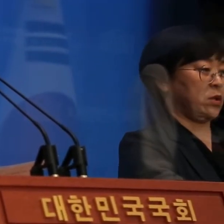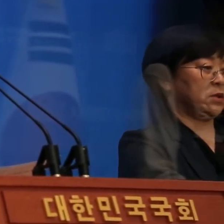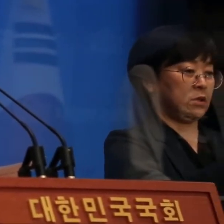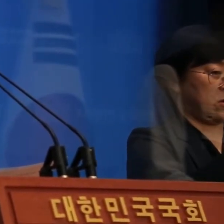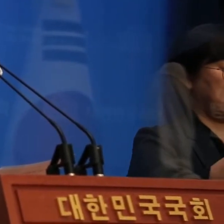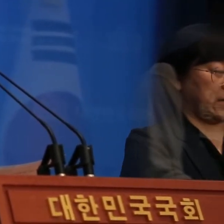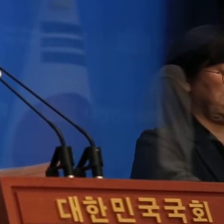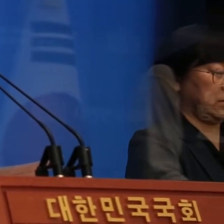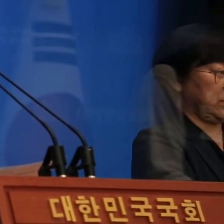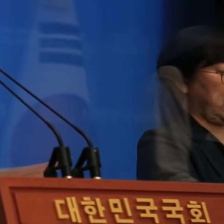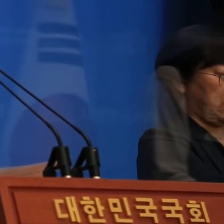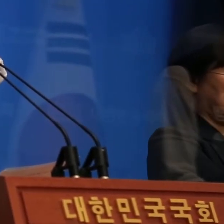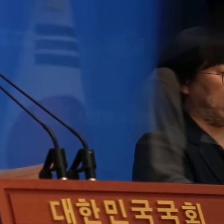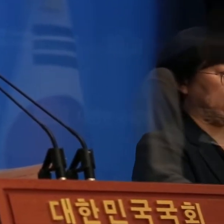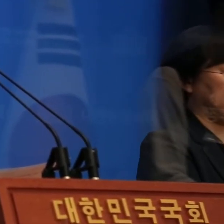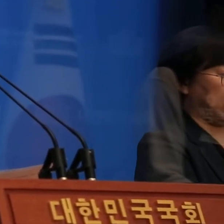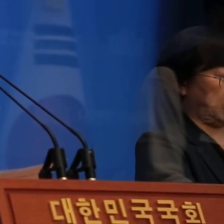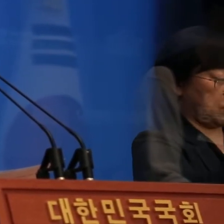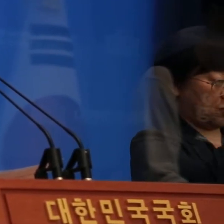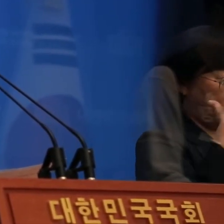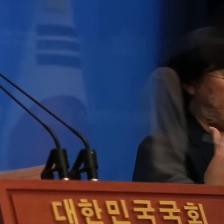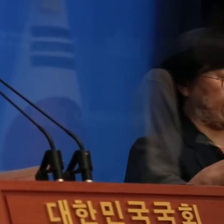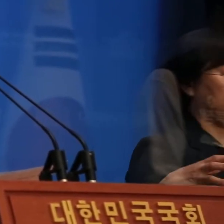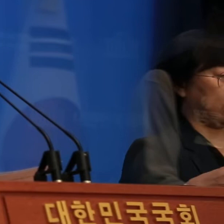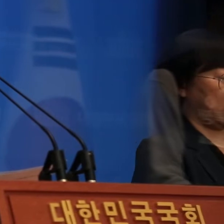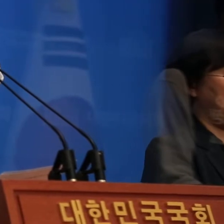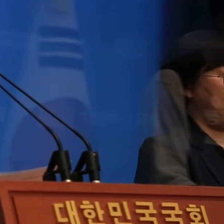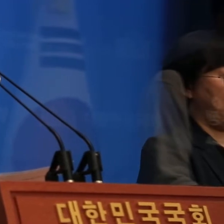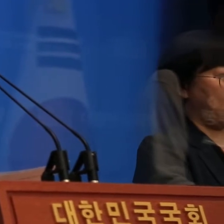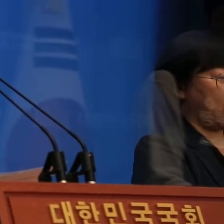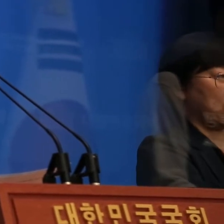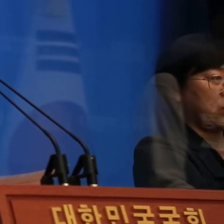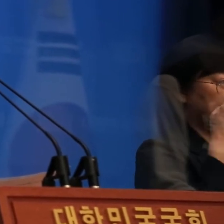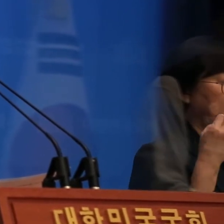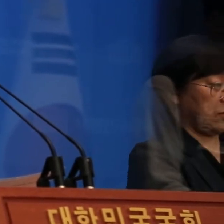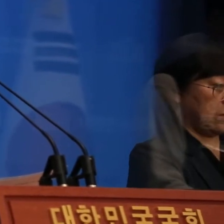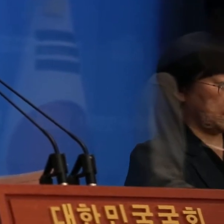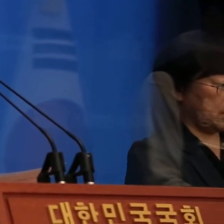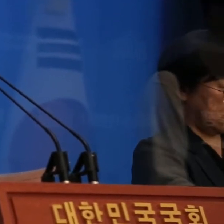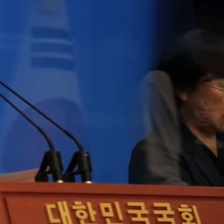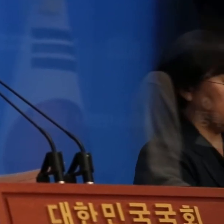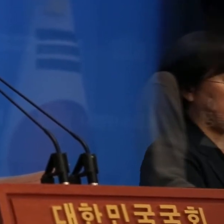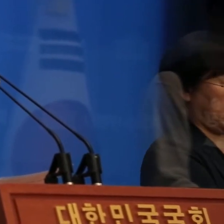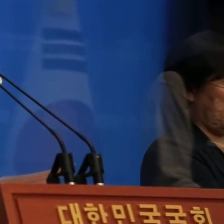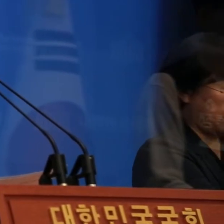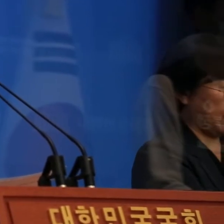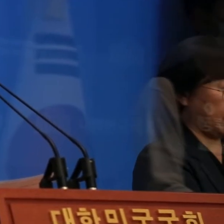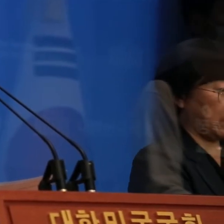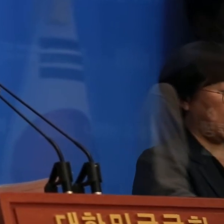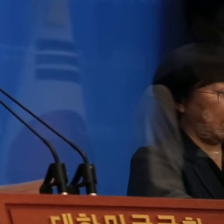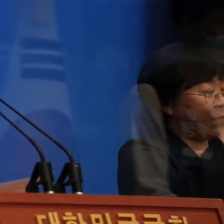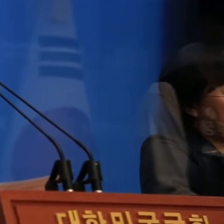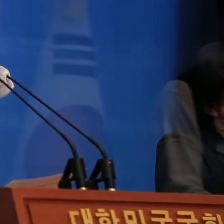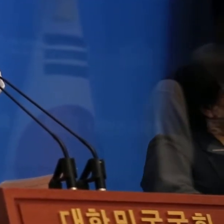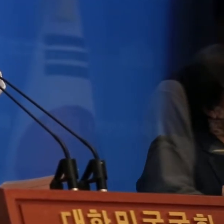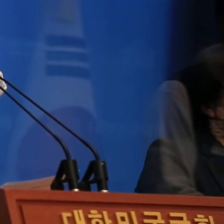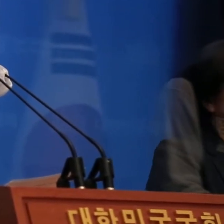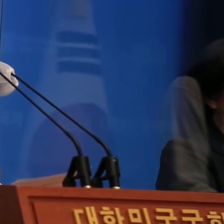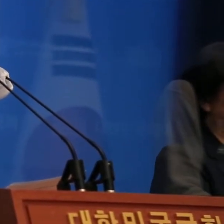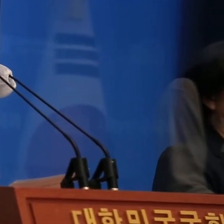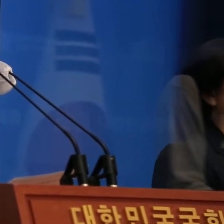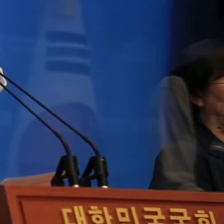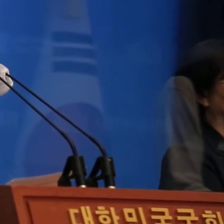지역과 시민사회단체가 정부와 함께 마련하는 고용보장위원회 설치를 제안합니다. 그래서 폐지되는 석탄화력